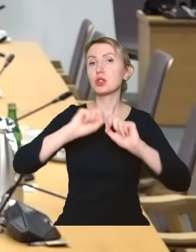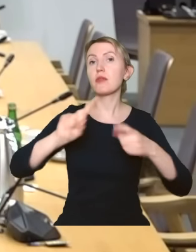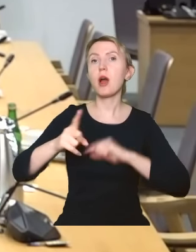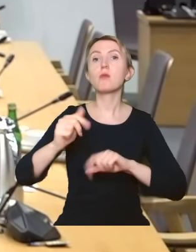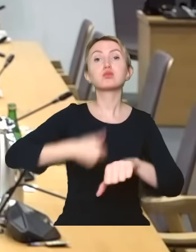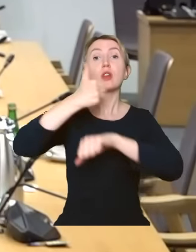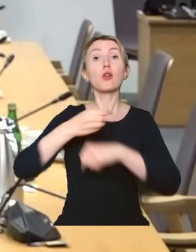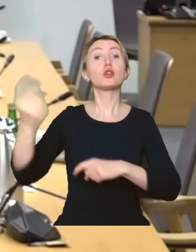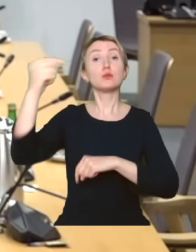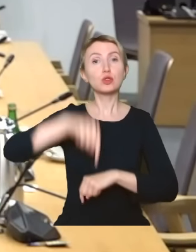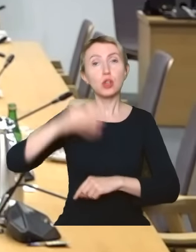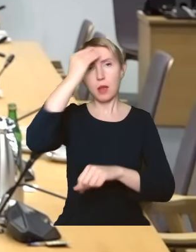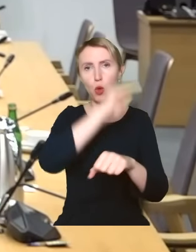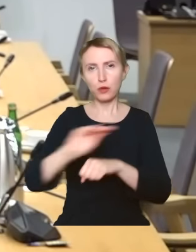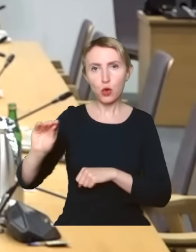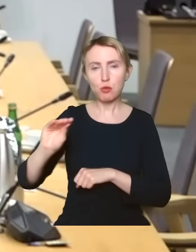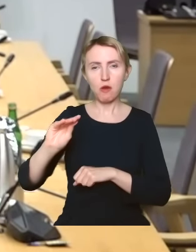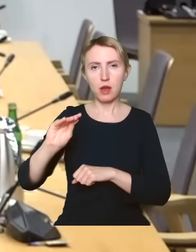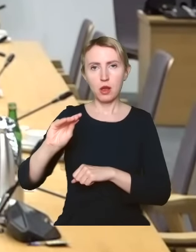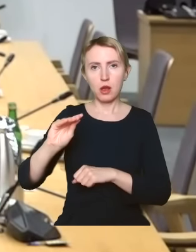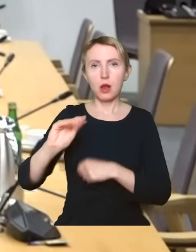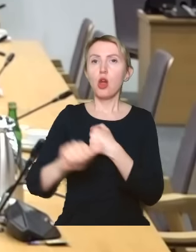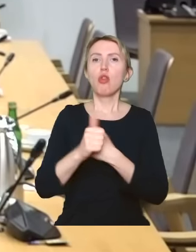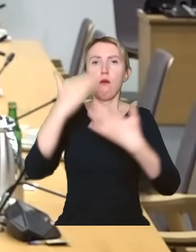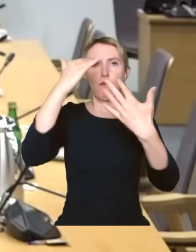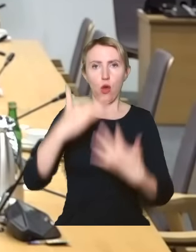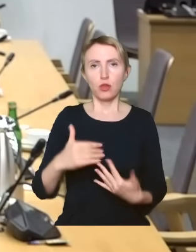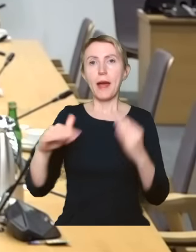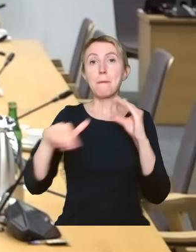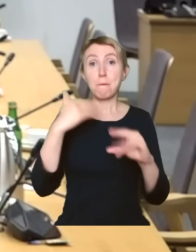przyszedł, poinformował, że w dowodach, czy dysponuje